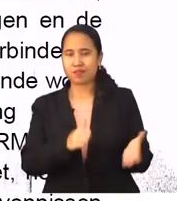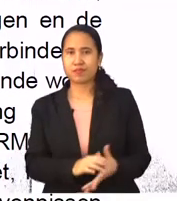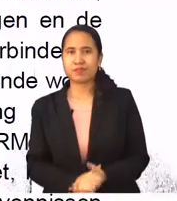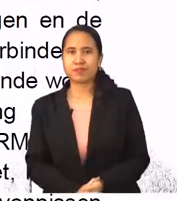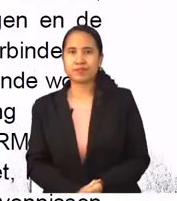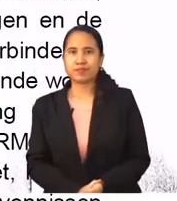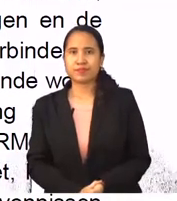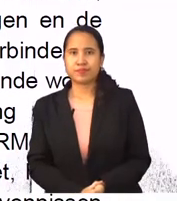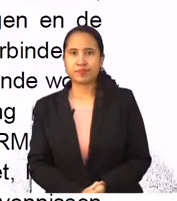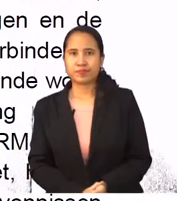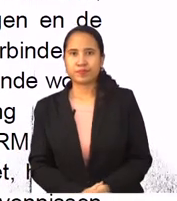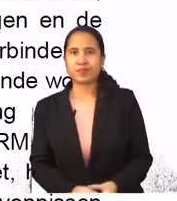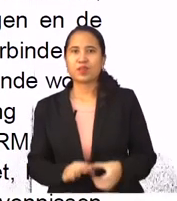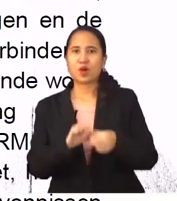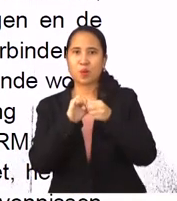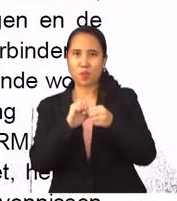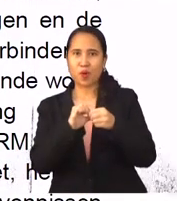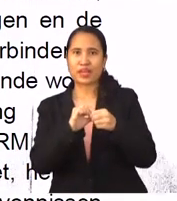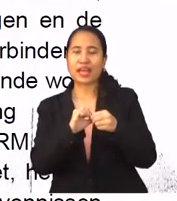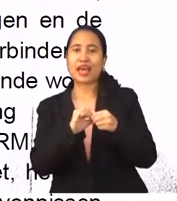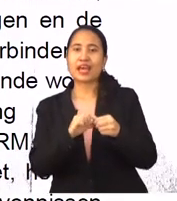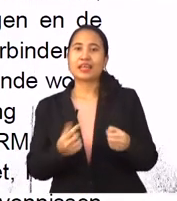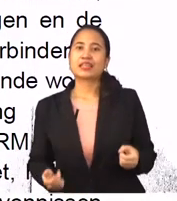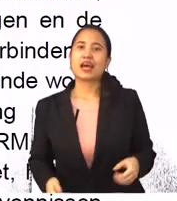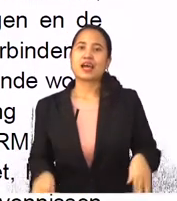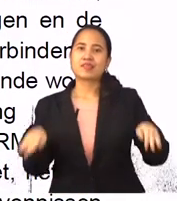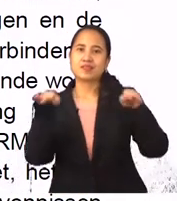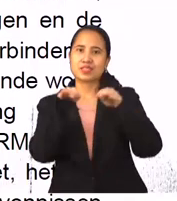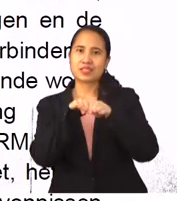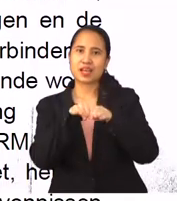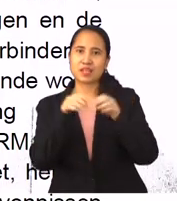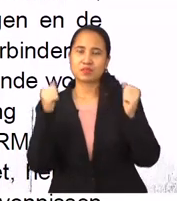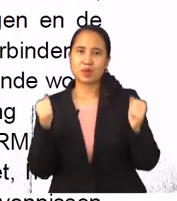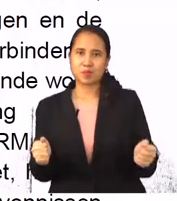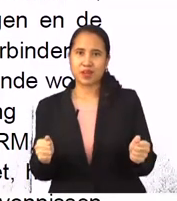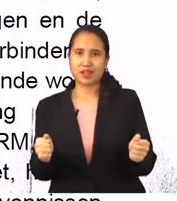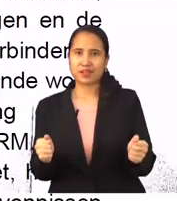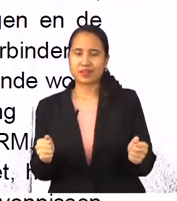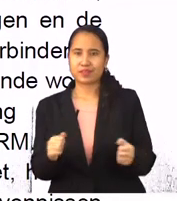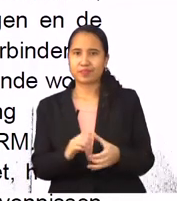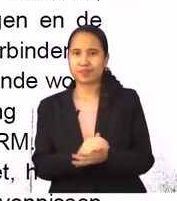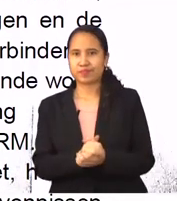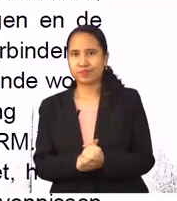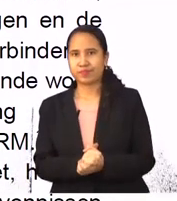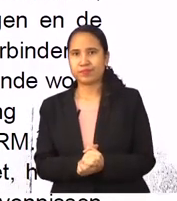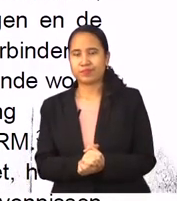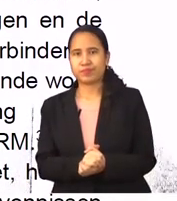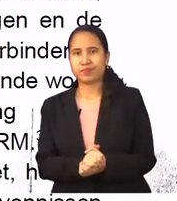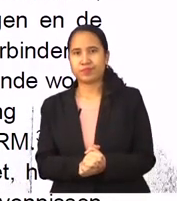De gebondenheid aan verdragsbepalingen en de rechtstreekse werking van mensenrechtenverdragen.